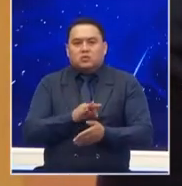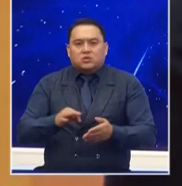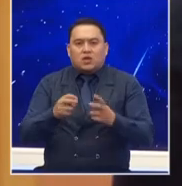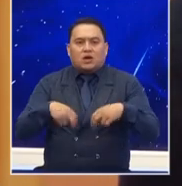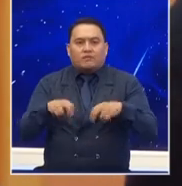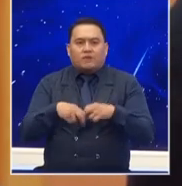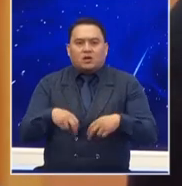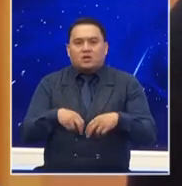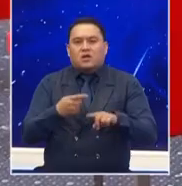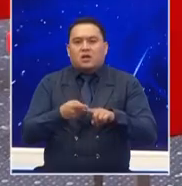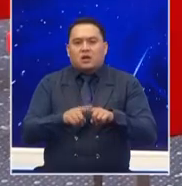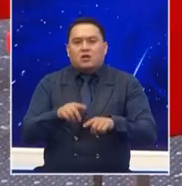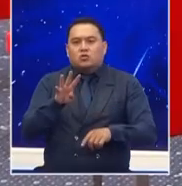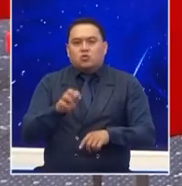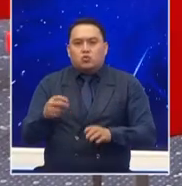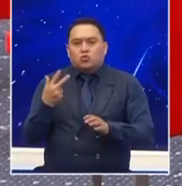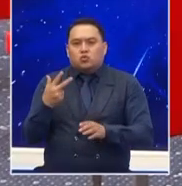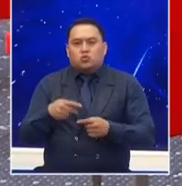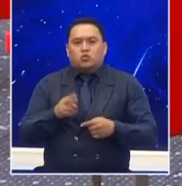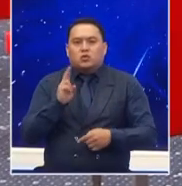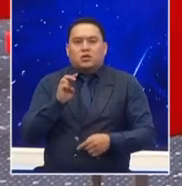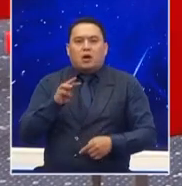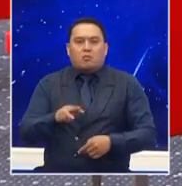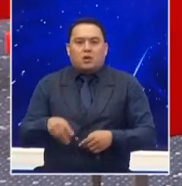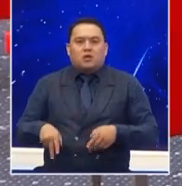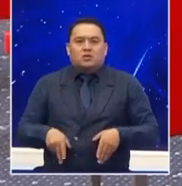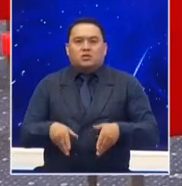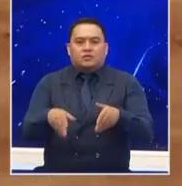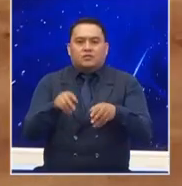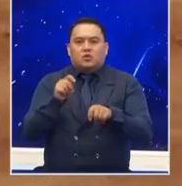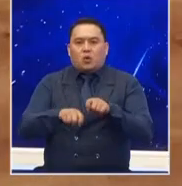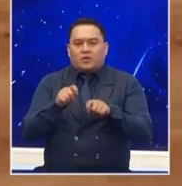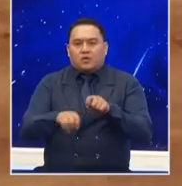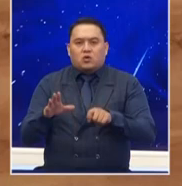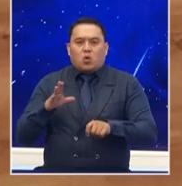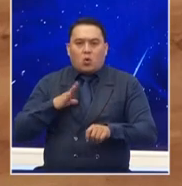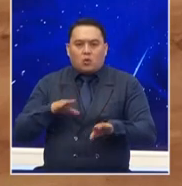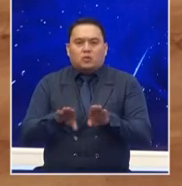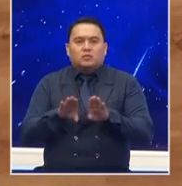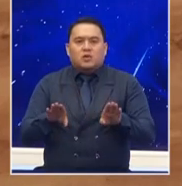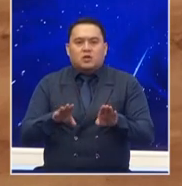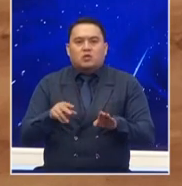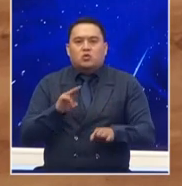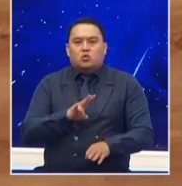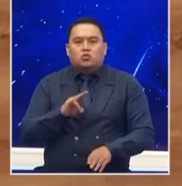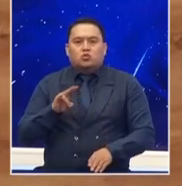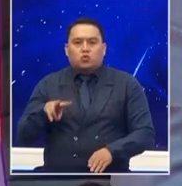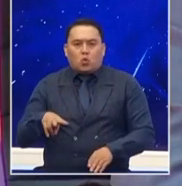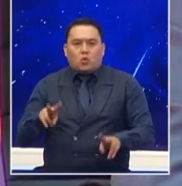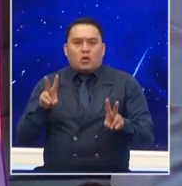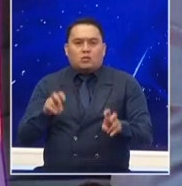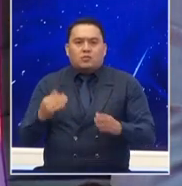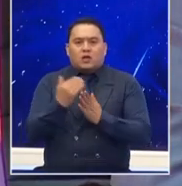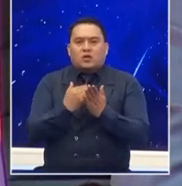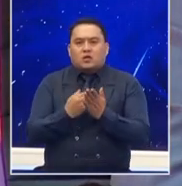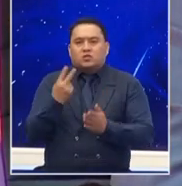жылжымалы зертхана арқылы 403 шақырым сараптамадан өтіпті. Сонымен қатар, биыл елімізде нұрлы жол